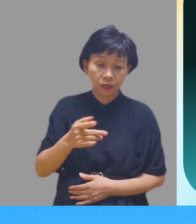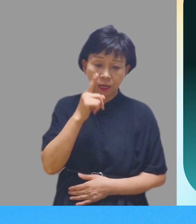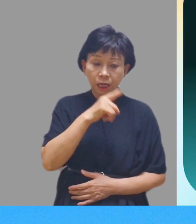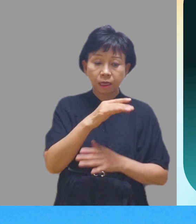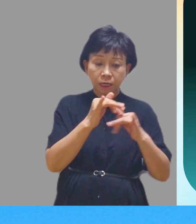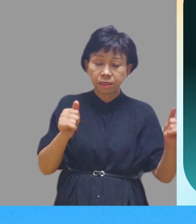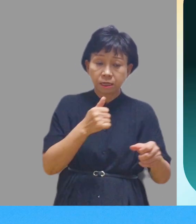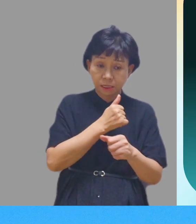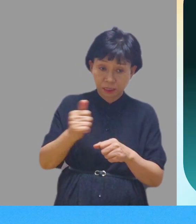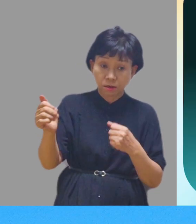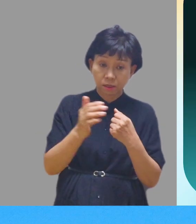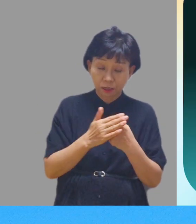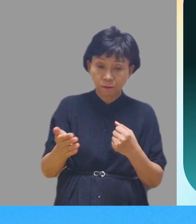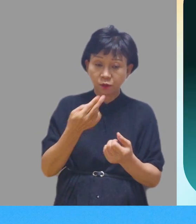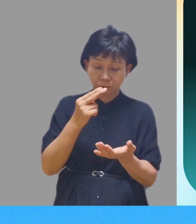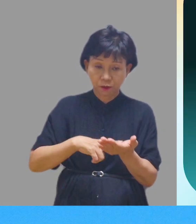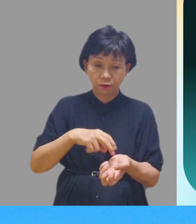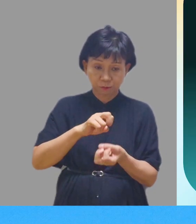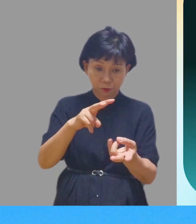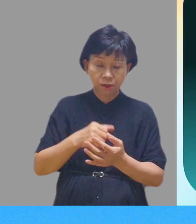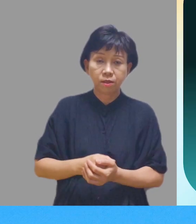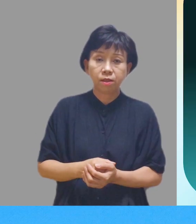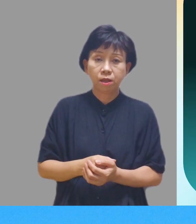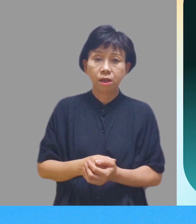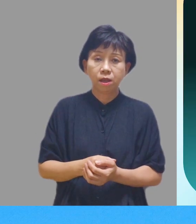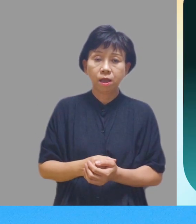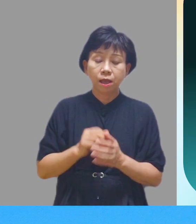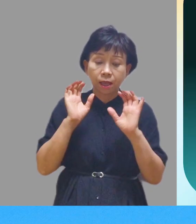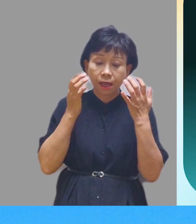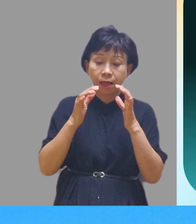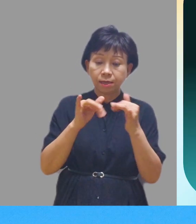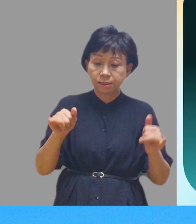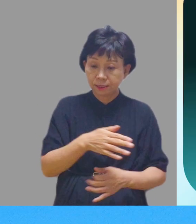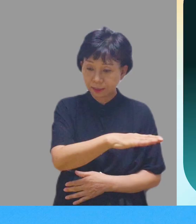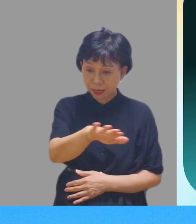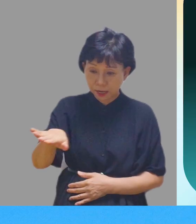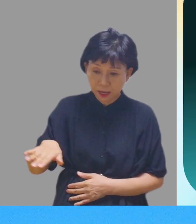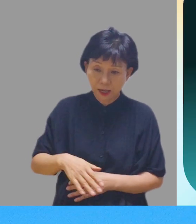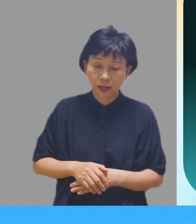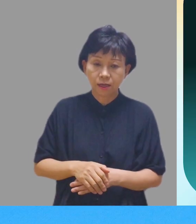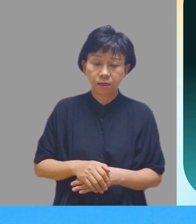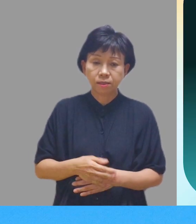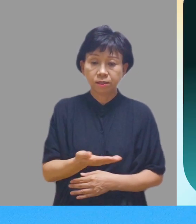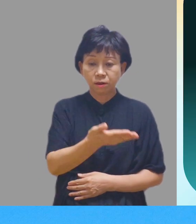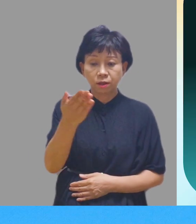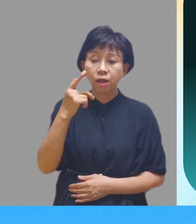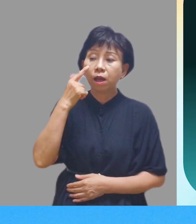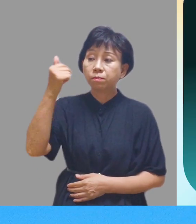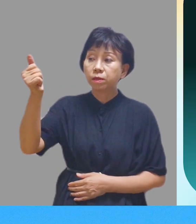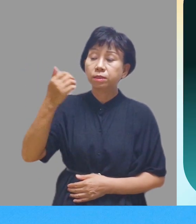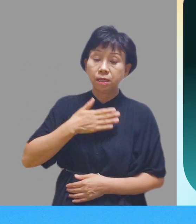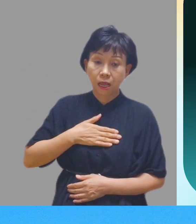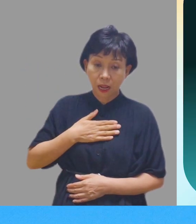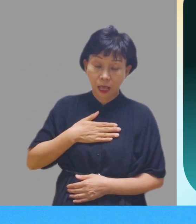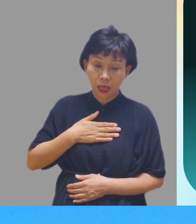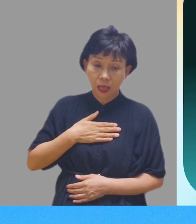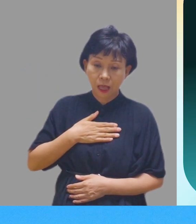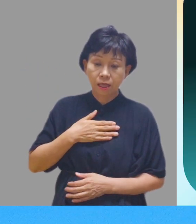자를 이기었음이라. 아이들아, 내가 너희에게 쓴 것은 너희가 아버지를